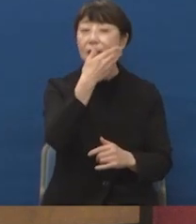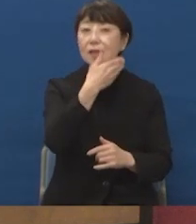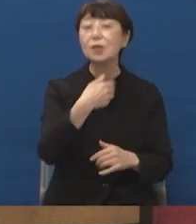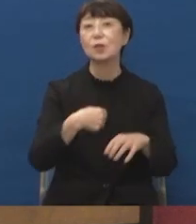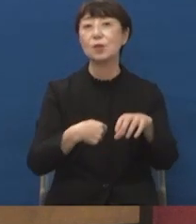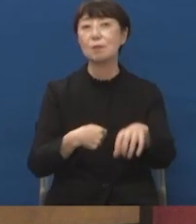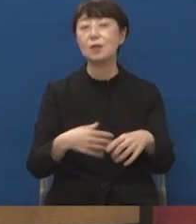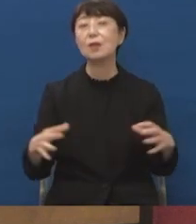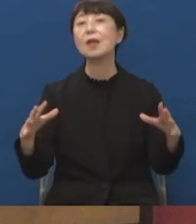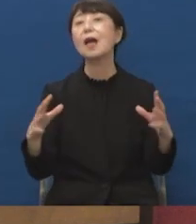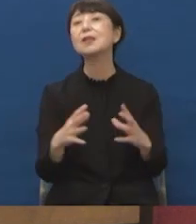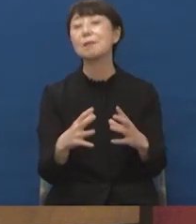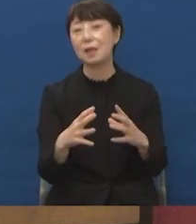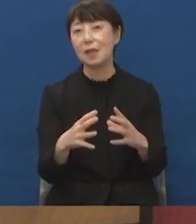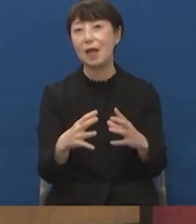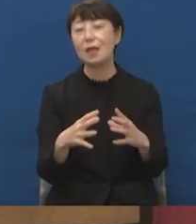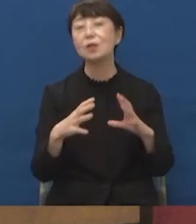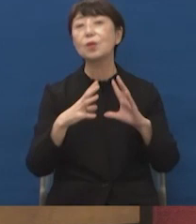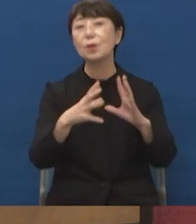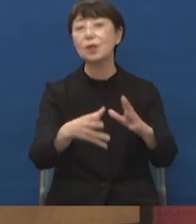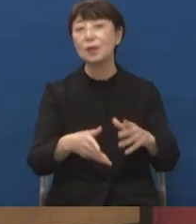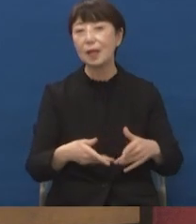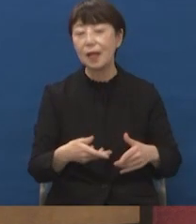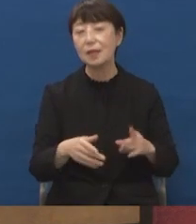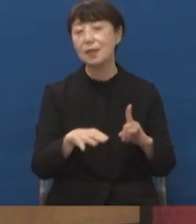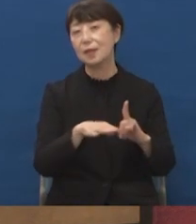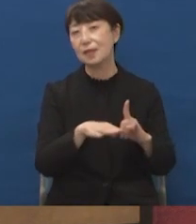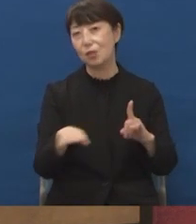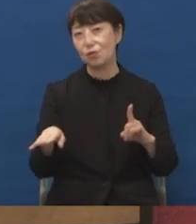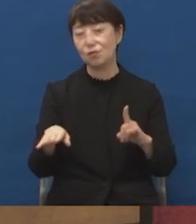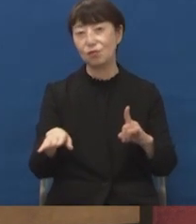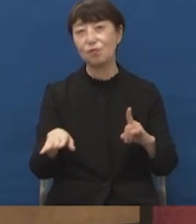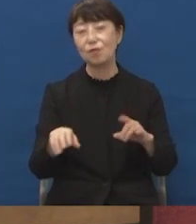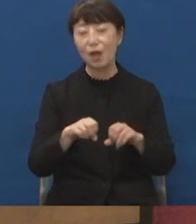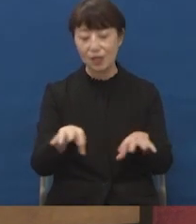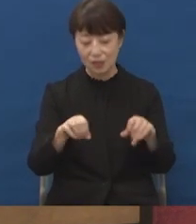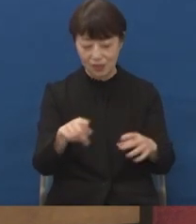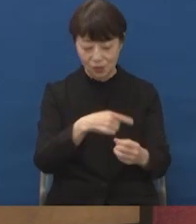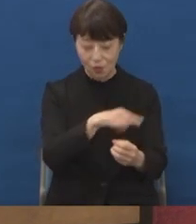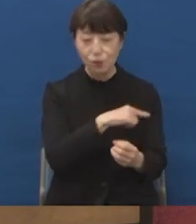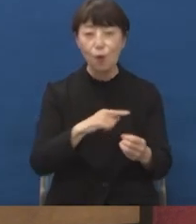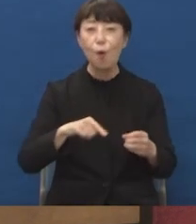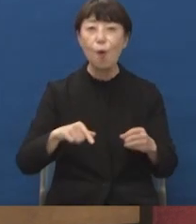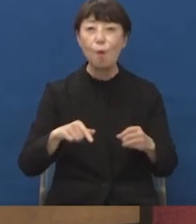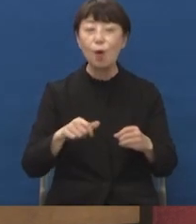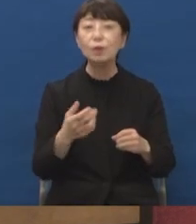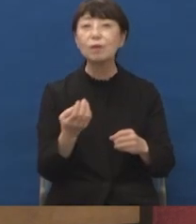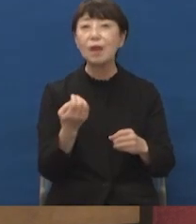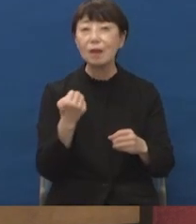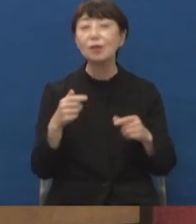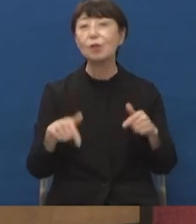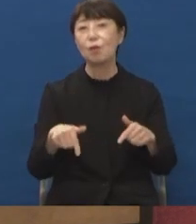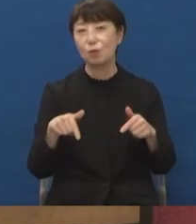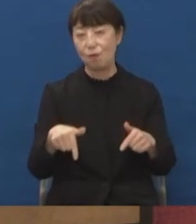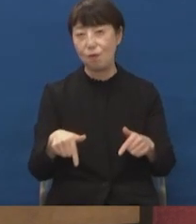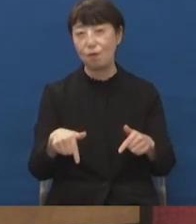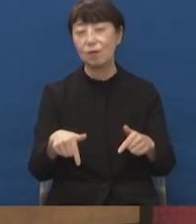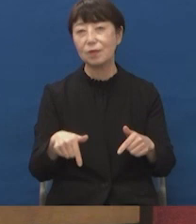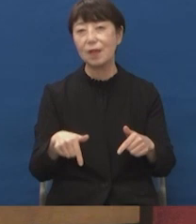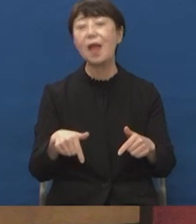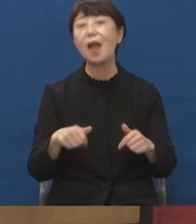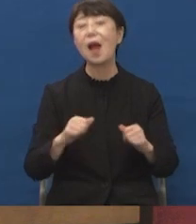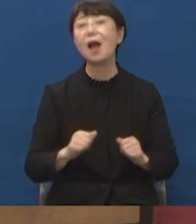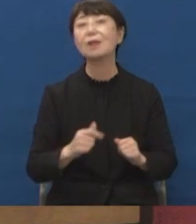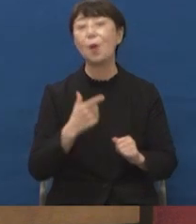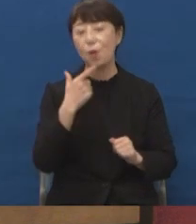その、世界基準の発信力を持った京都の文化政策や景観政策に期待するところです。重